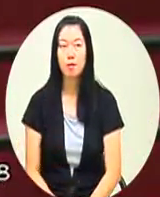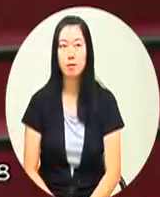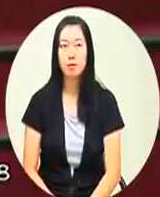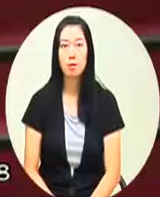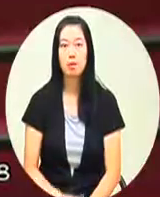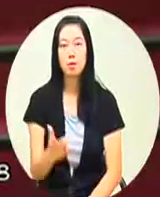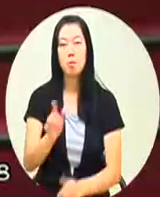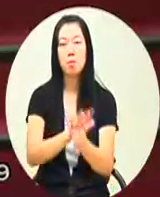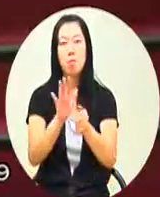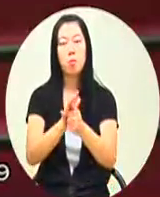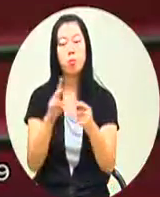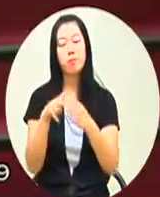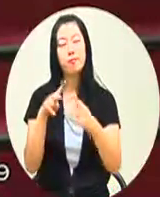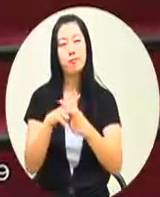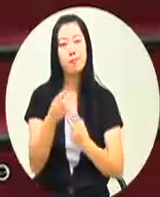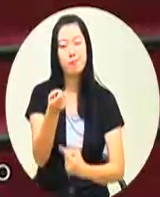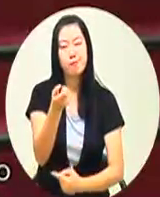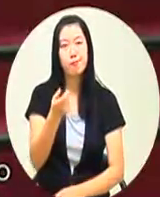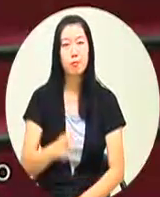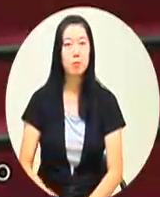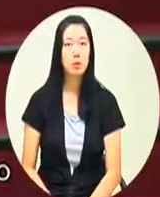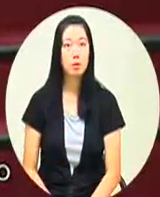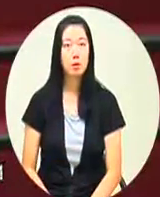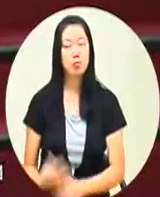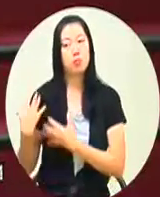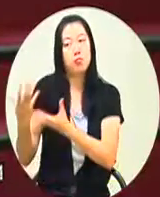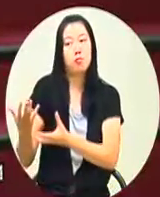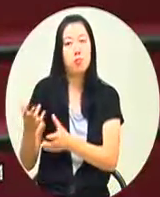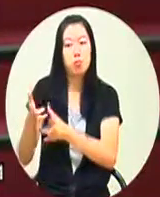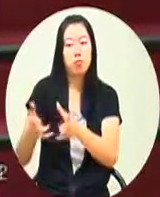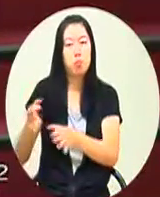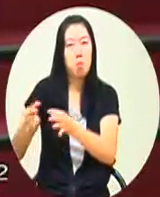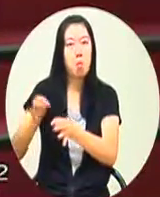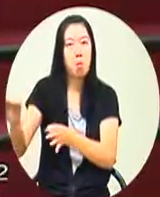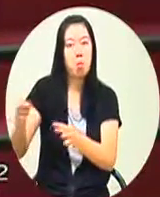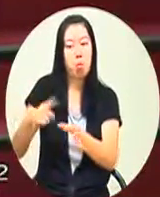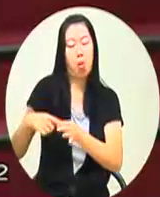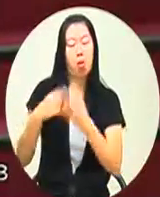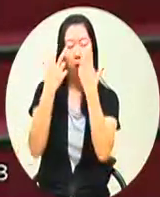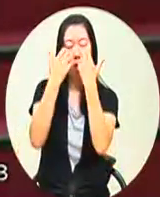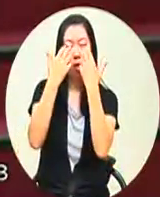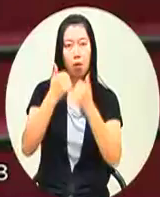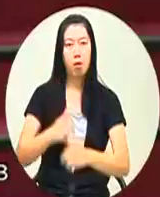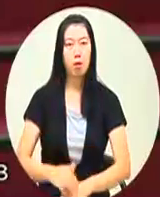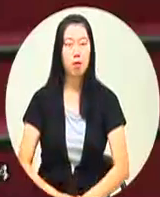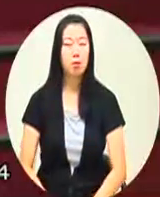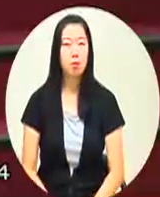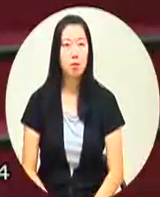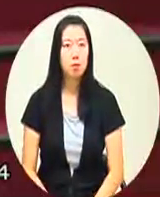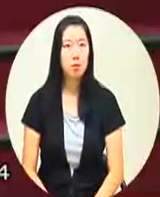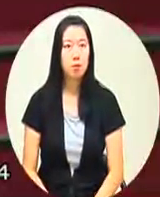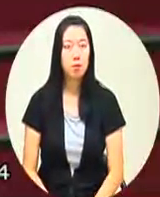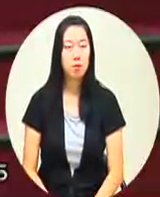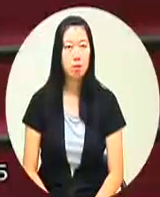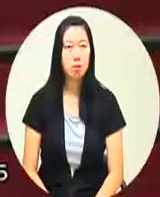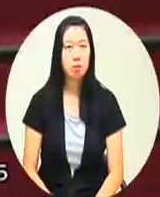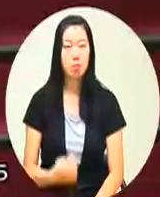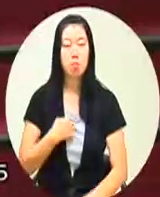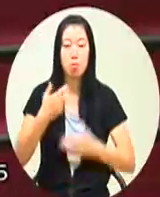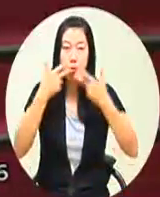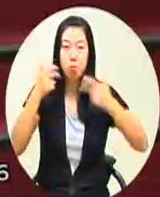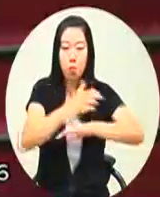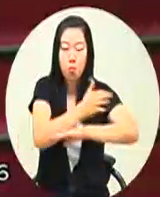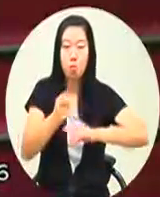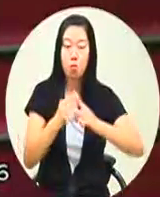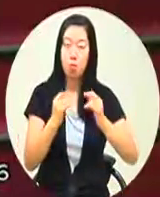没有效果，委办厂商赚到钱。那么主人行